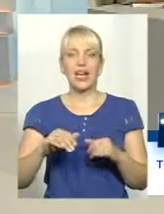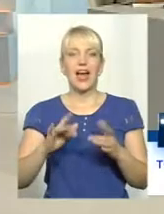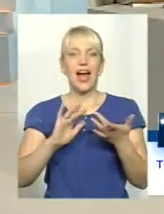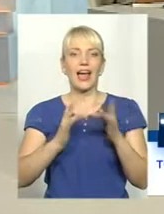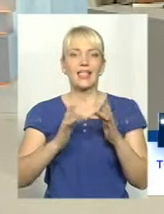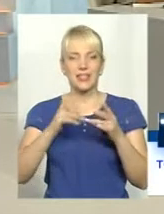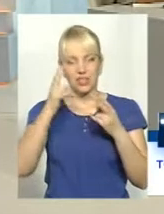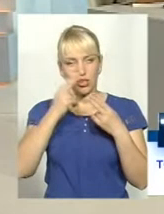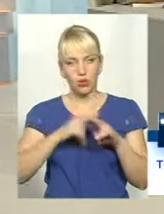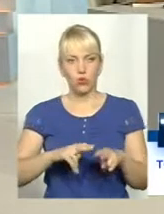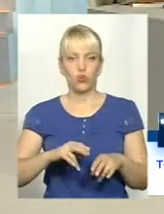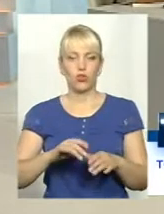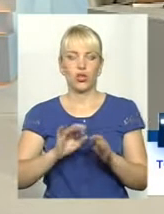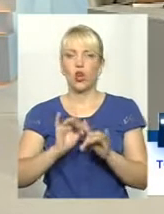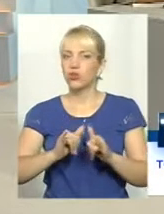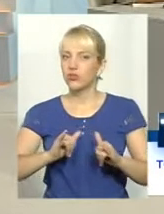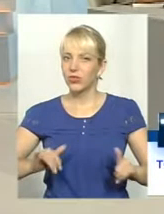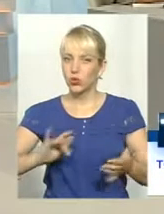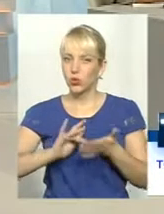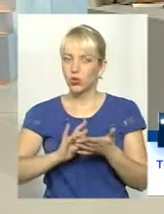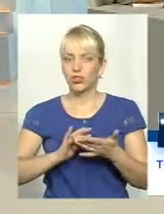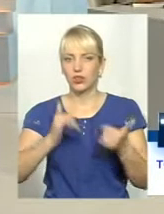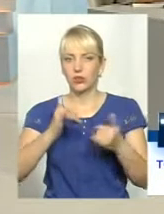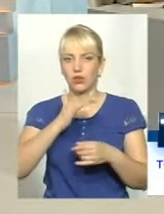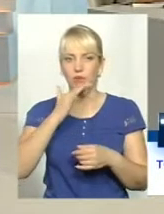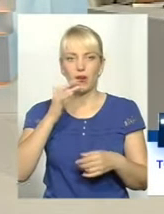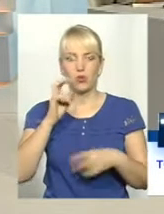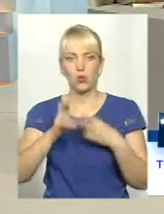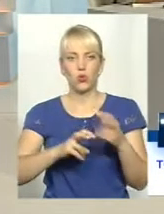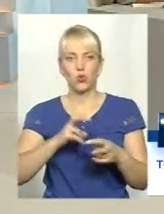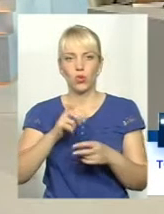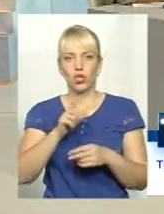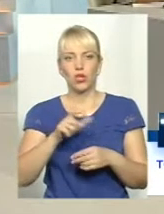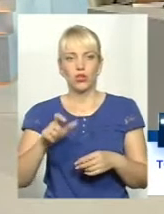Тобто це місце, де виникають ідеї і де їх можна реалізувати.